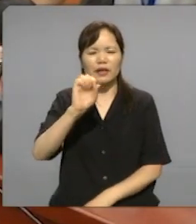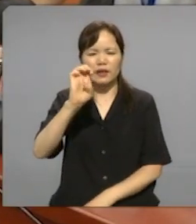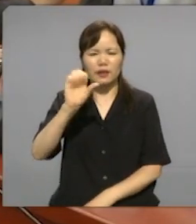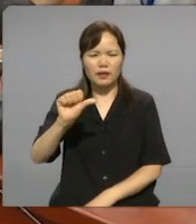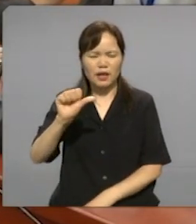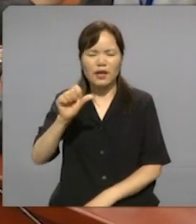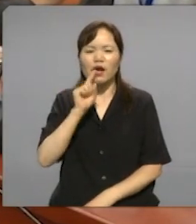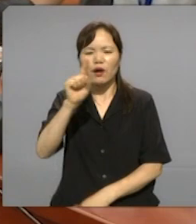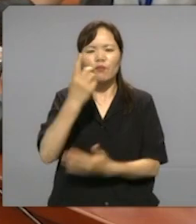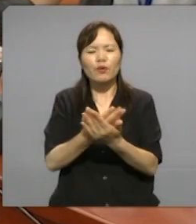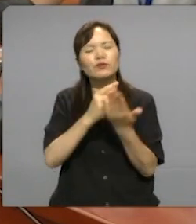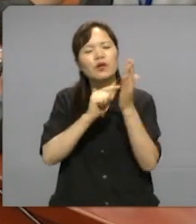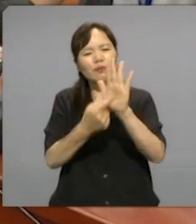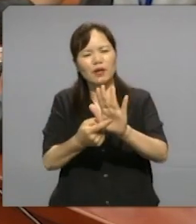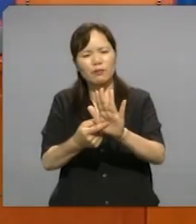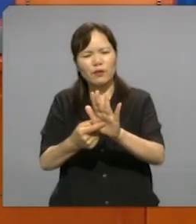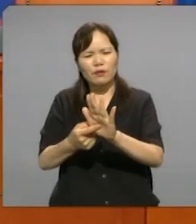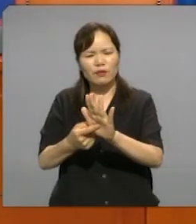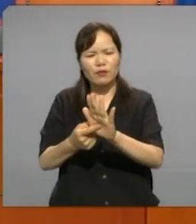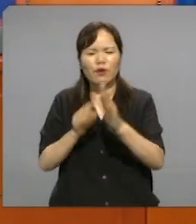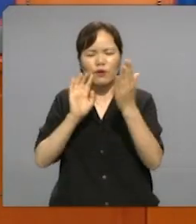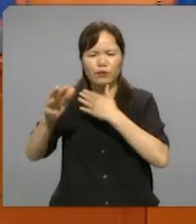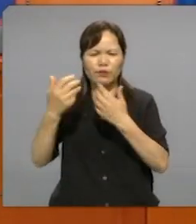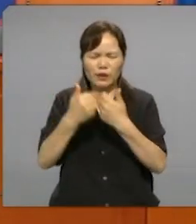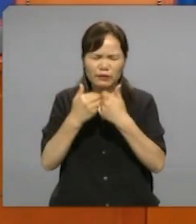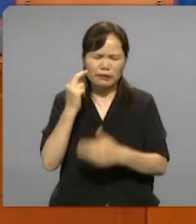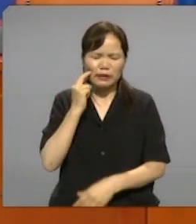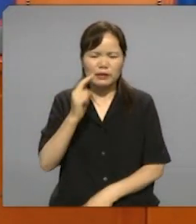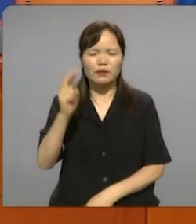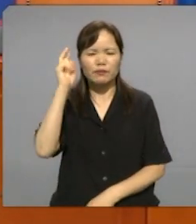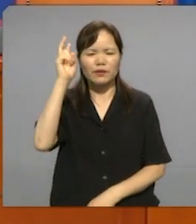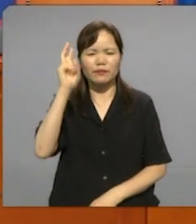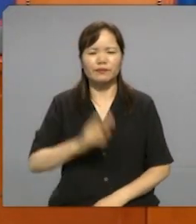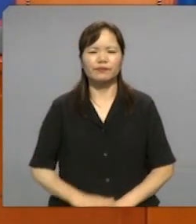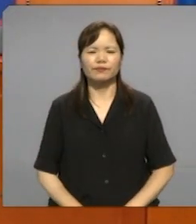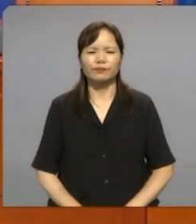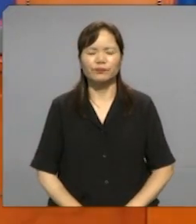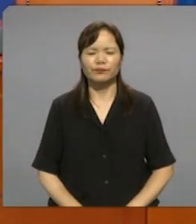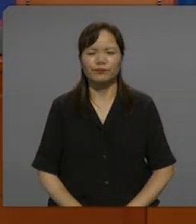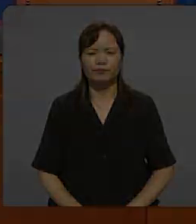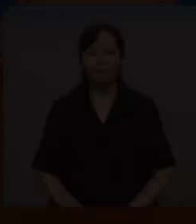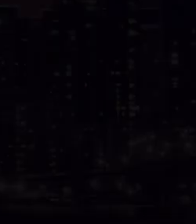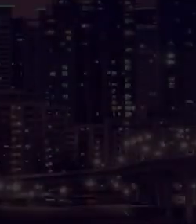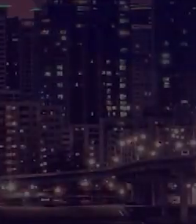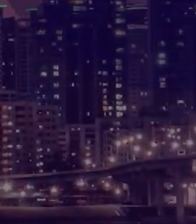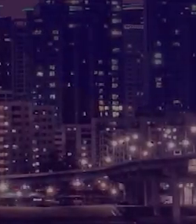보고서의 후폭풍이 전국을 강타할 전망입니다. OBS 뉴스 배혜수입니다.